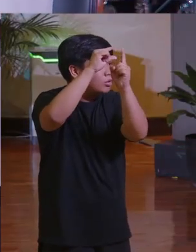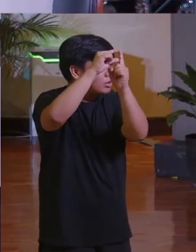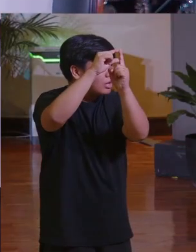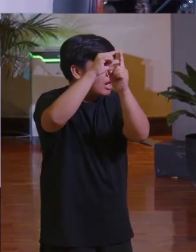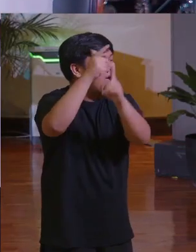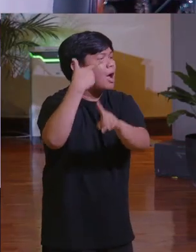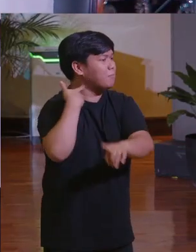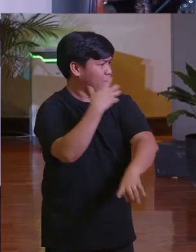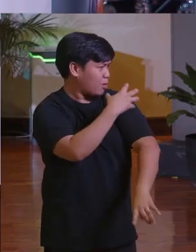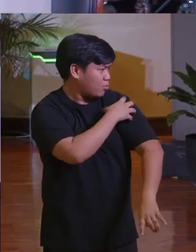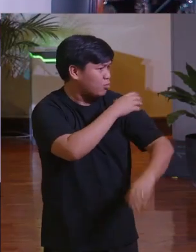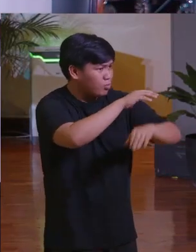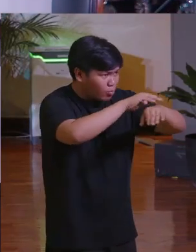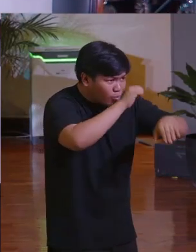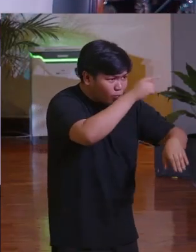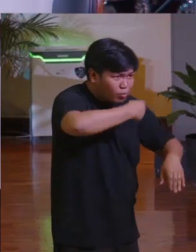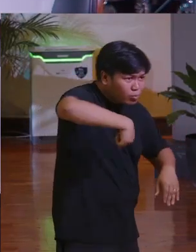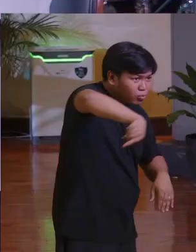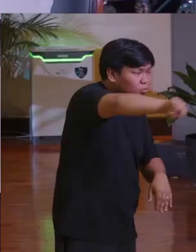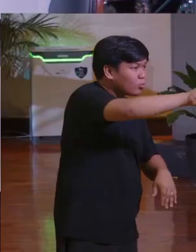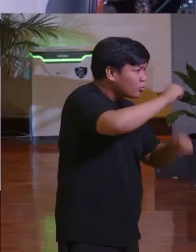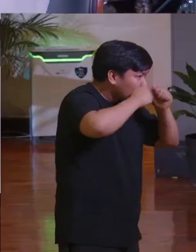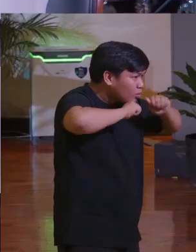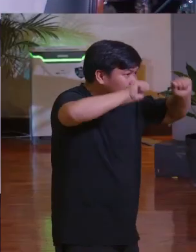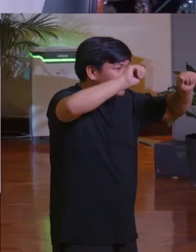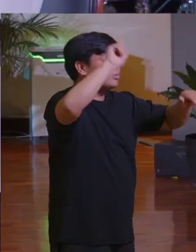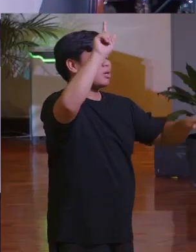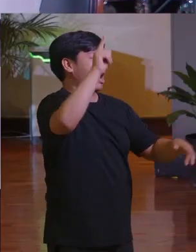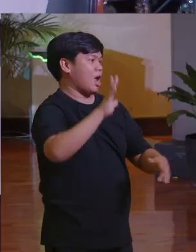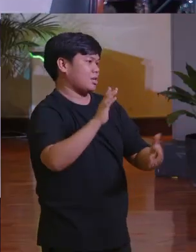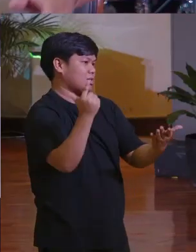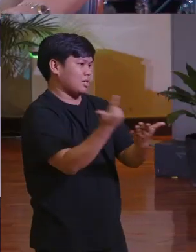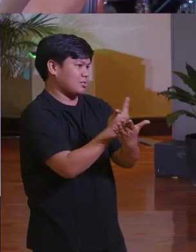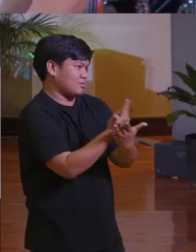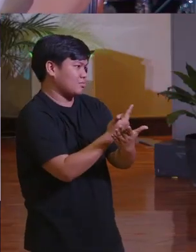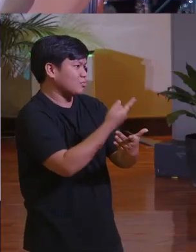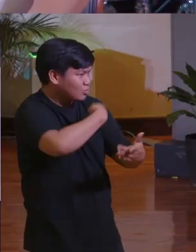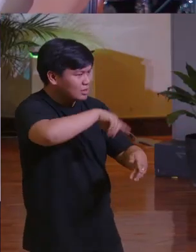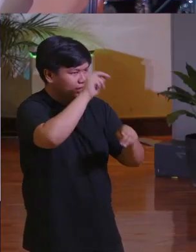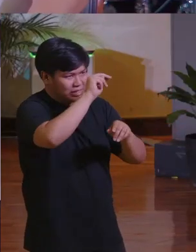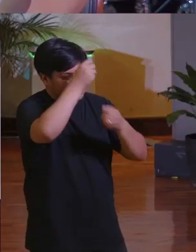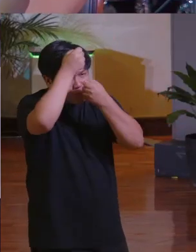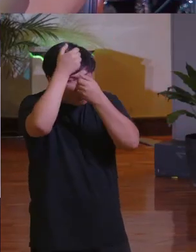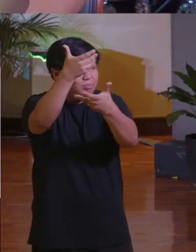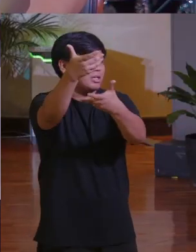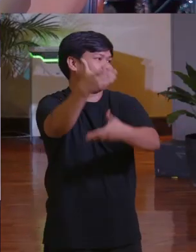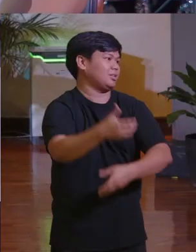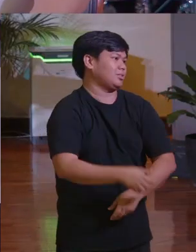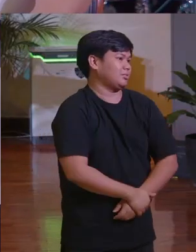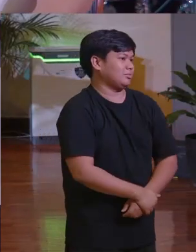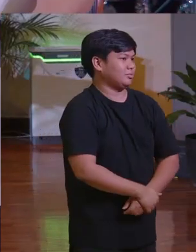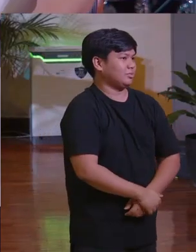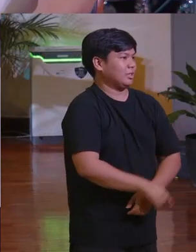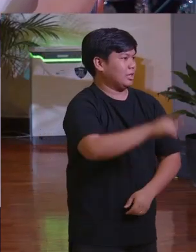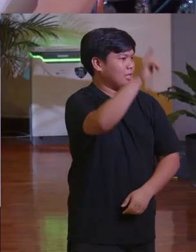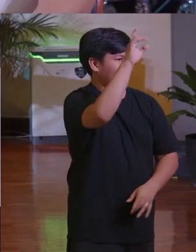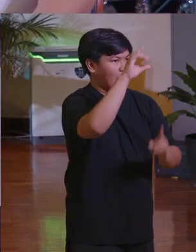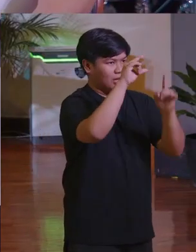ng Diyos ng kanyang kalooban na ating sundin. It is the word of the